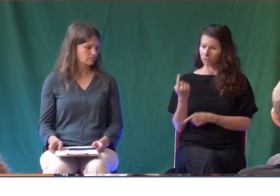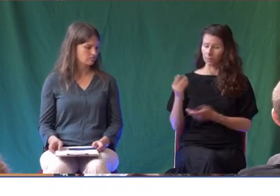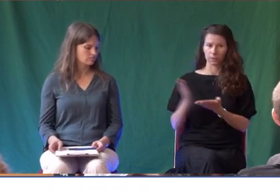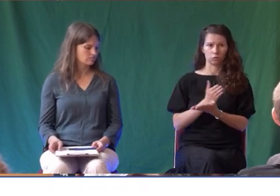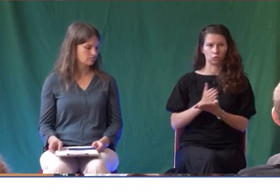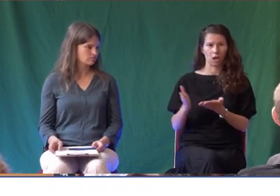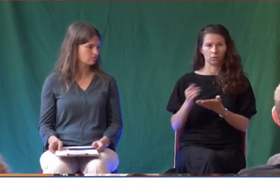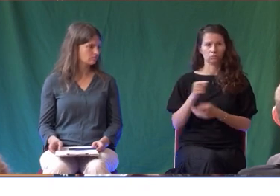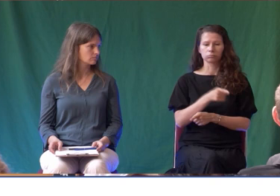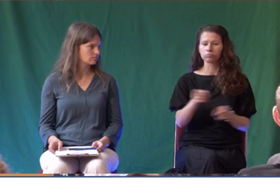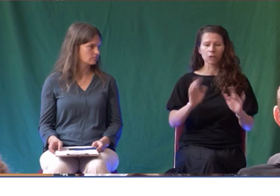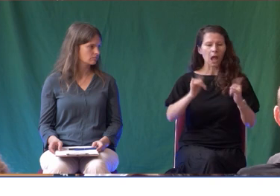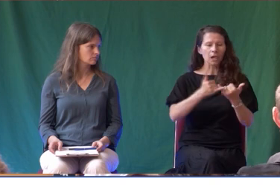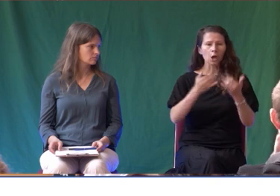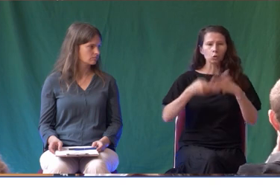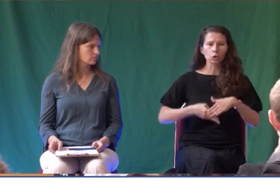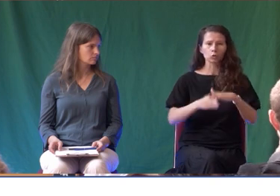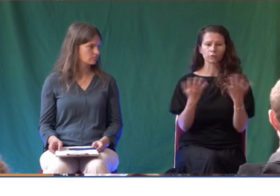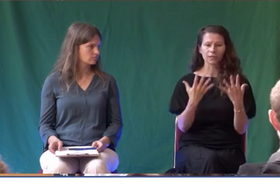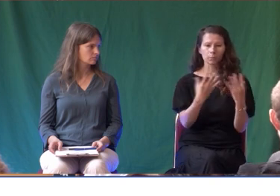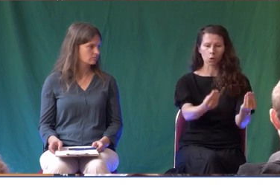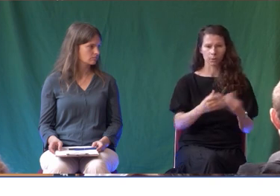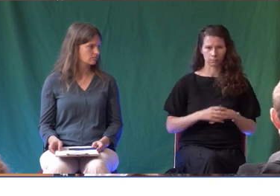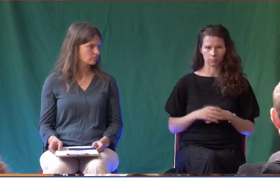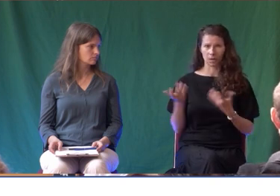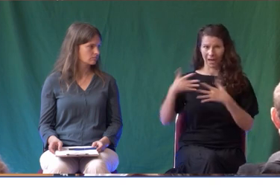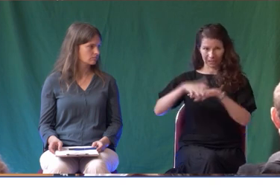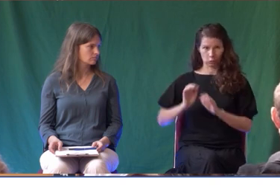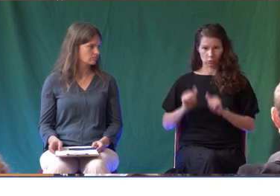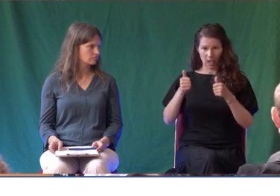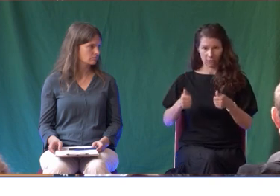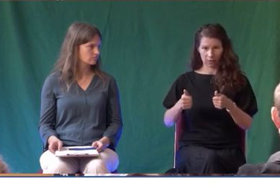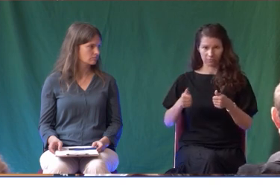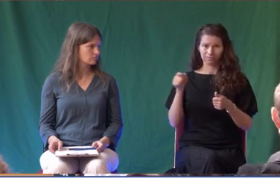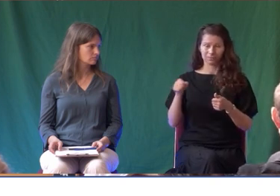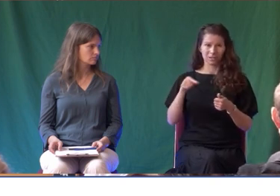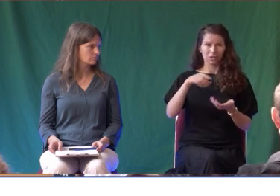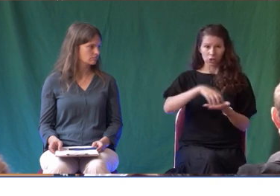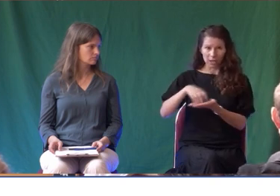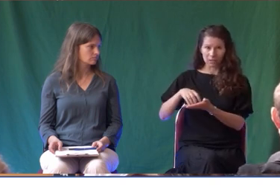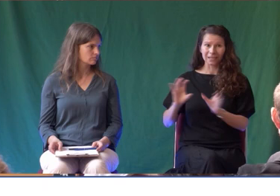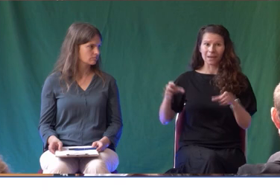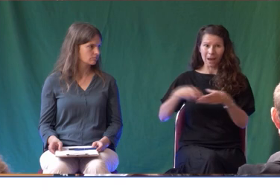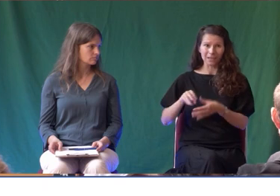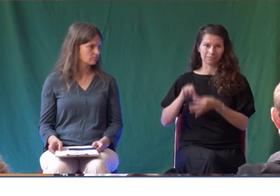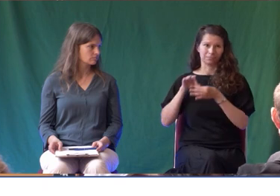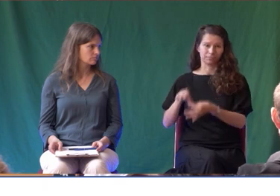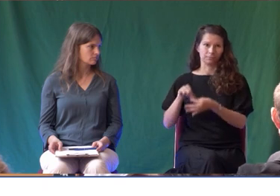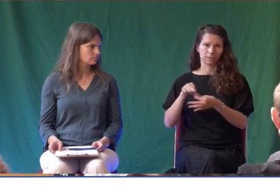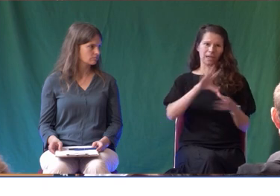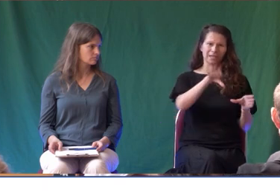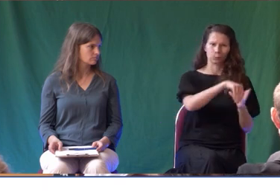Unterstützung bekommen Eltern die Eingliederungshilfe ist aber in den Städten und Gemeinden das